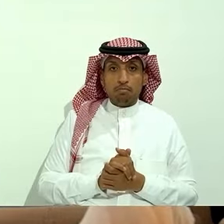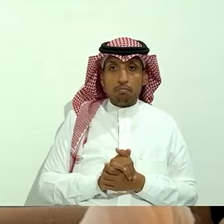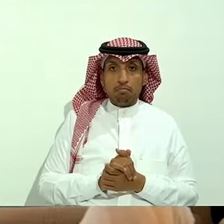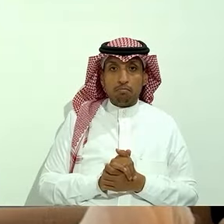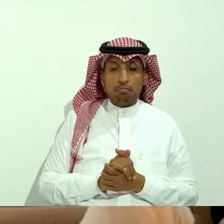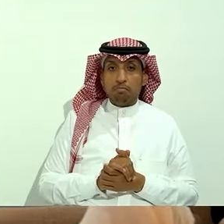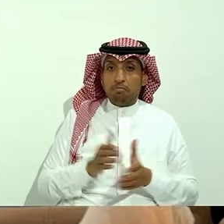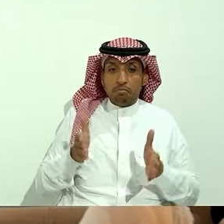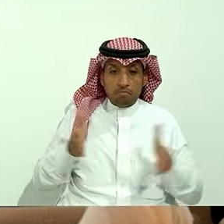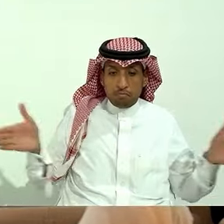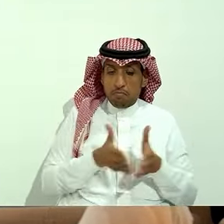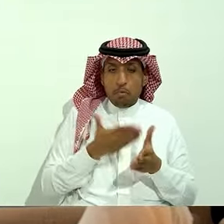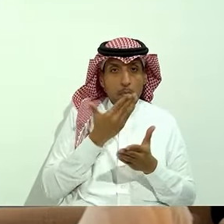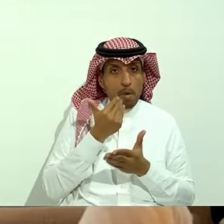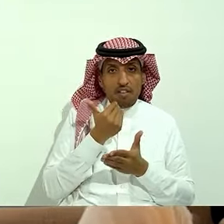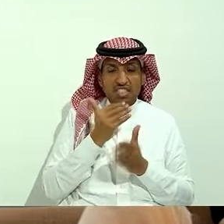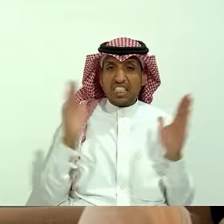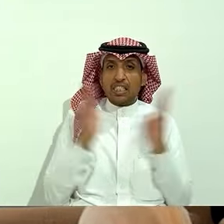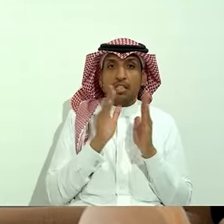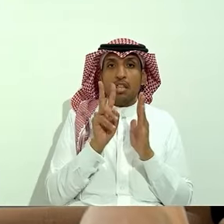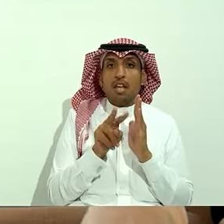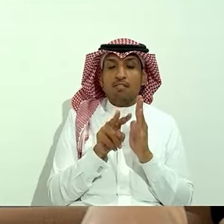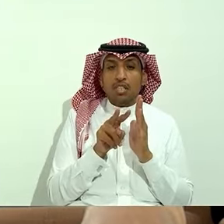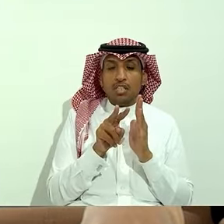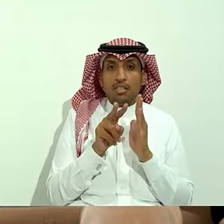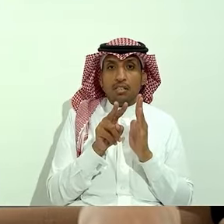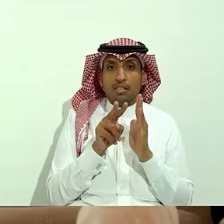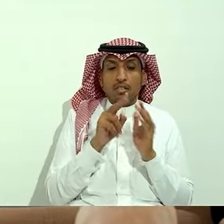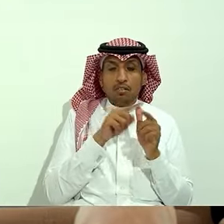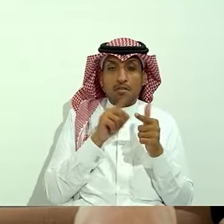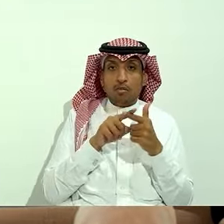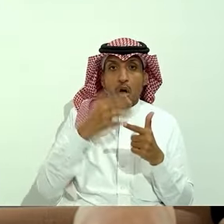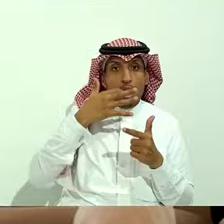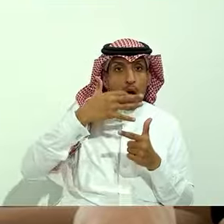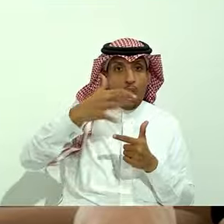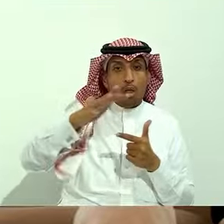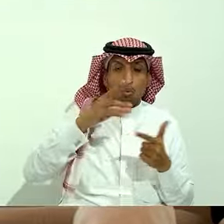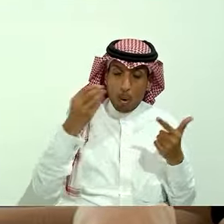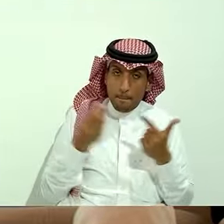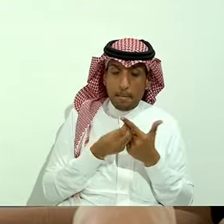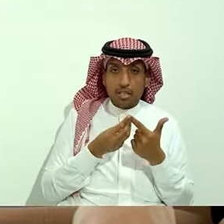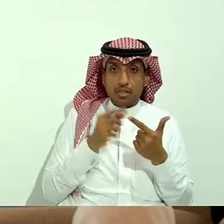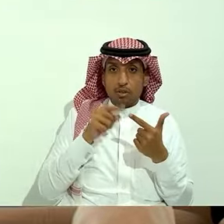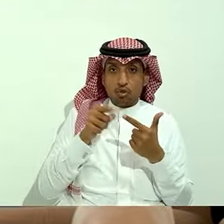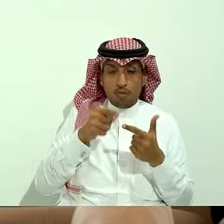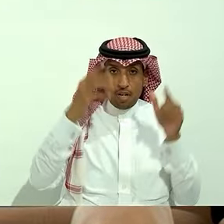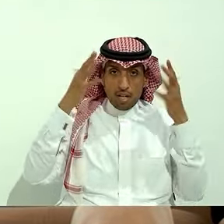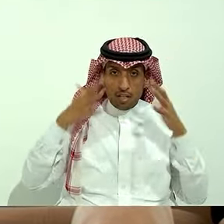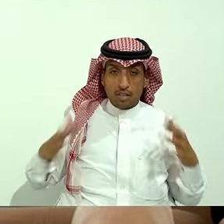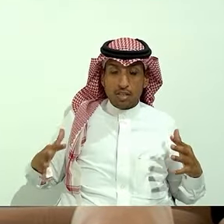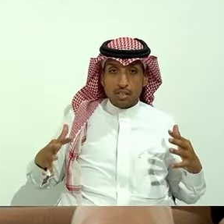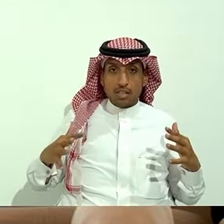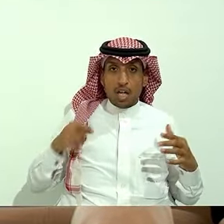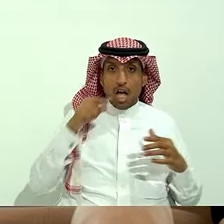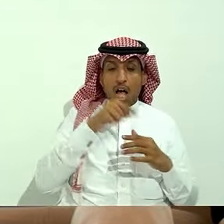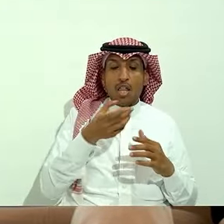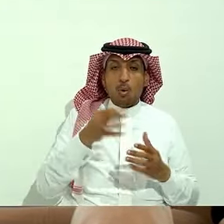تتغير مقاساتها، تستمر معانا مدة طويلة. يعني هذا ثوب العروس في المنطقة